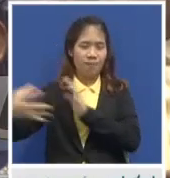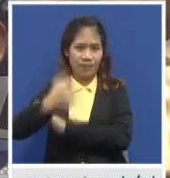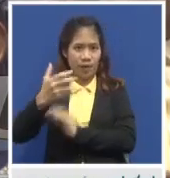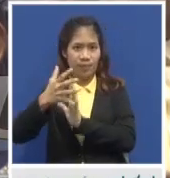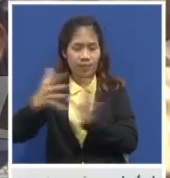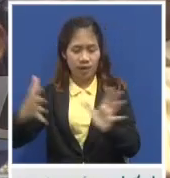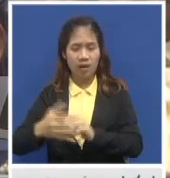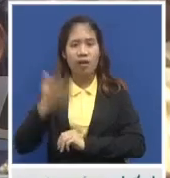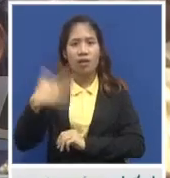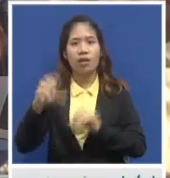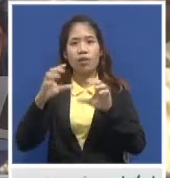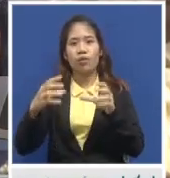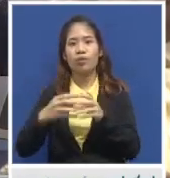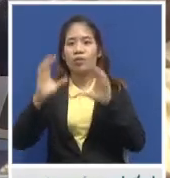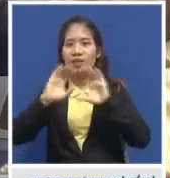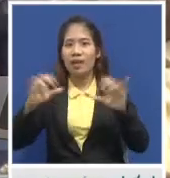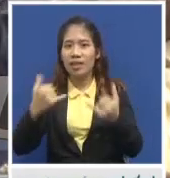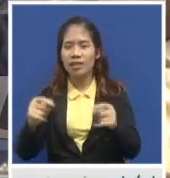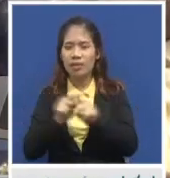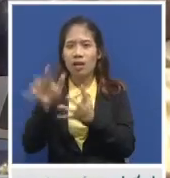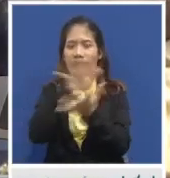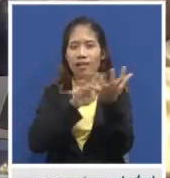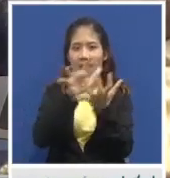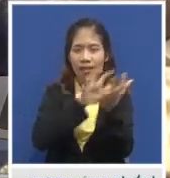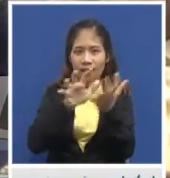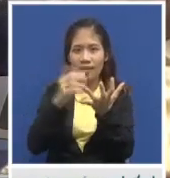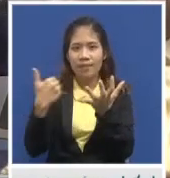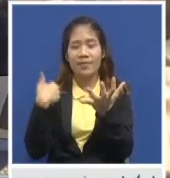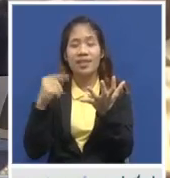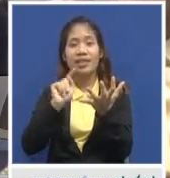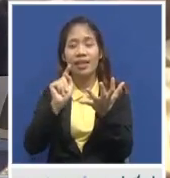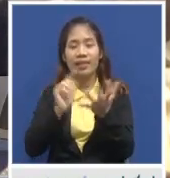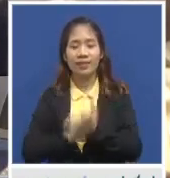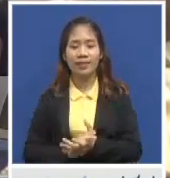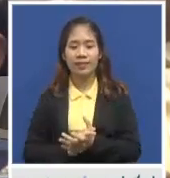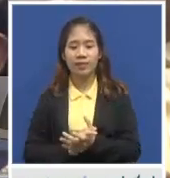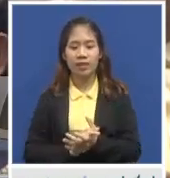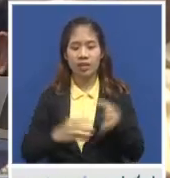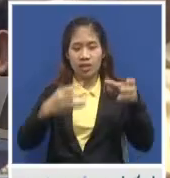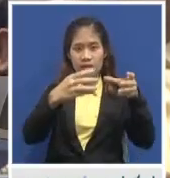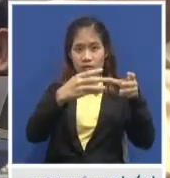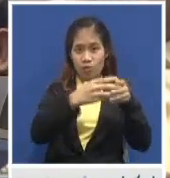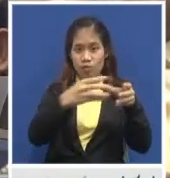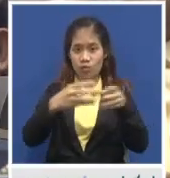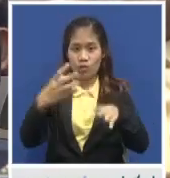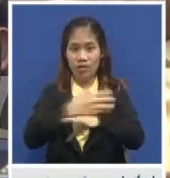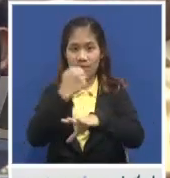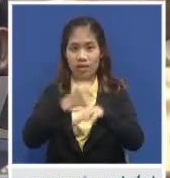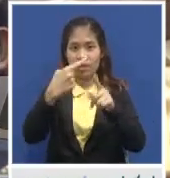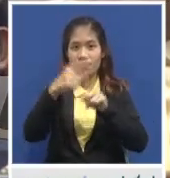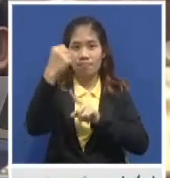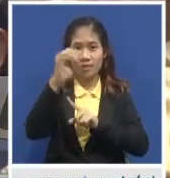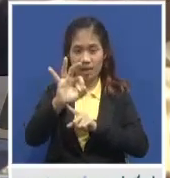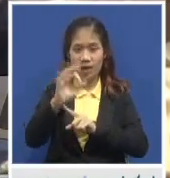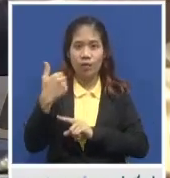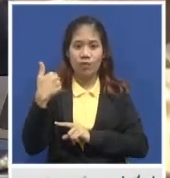จากนั้นรัฐบาลนี้ก็เป็นรัฐบาลผสมที่เป็นการผสมผสานระหว่าง19พรรคการเมืองมีรัฐมนตรีมาจ